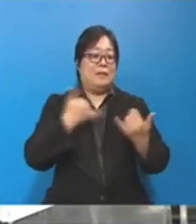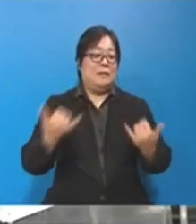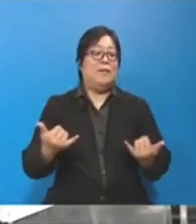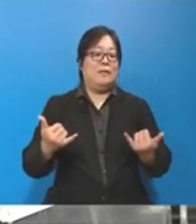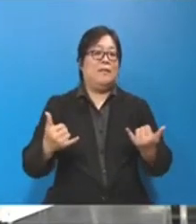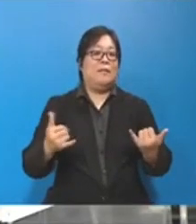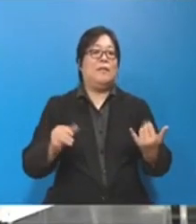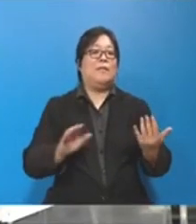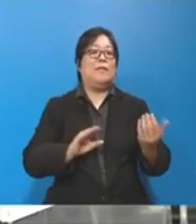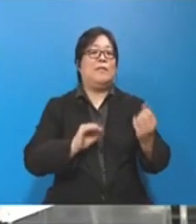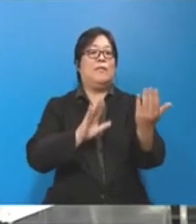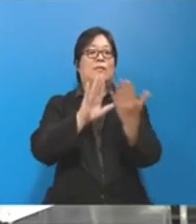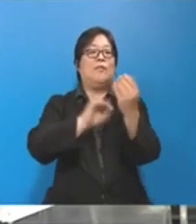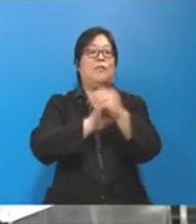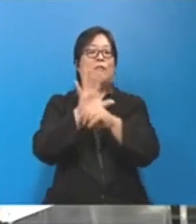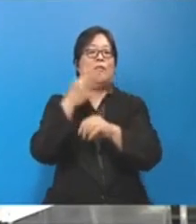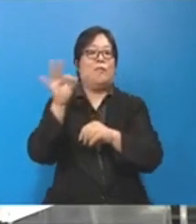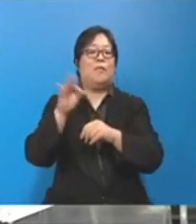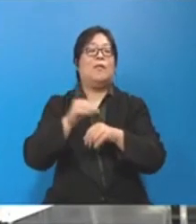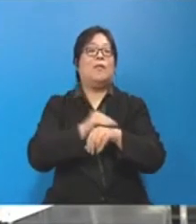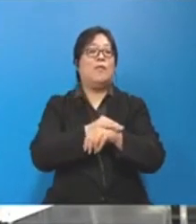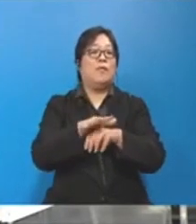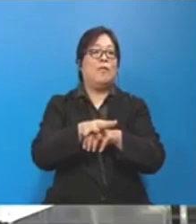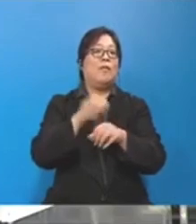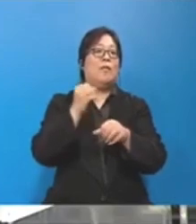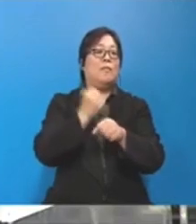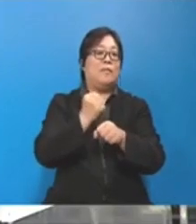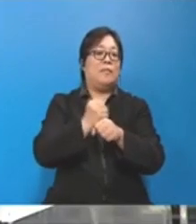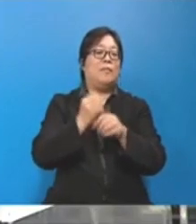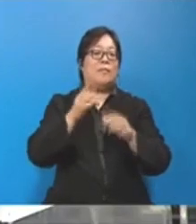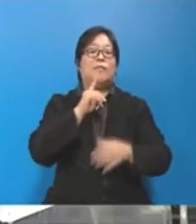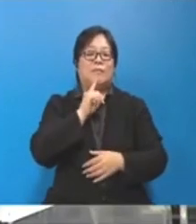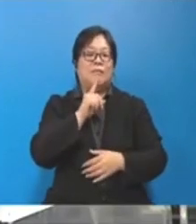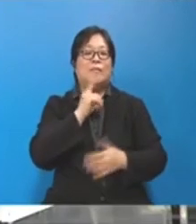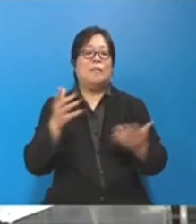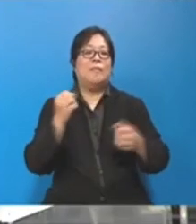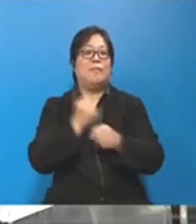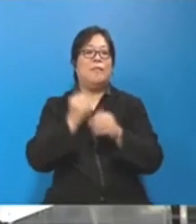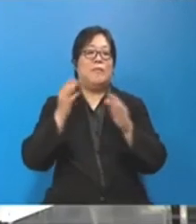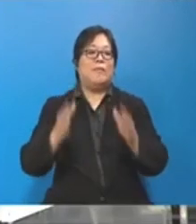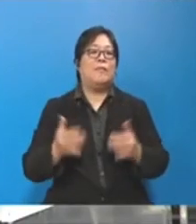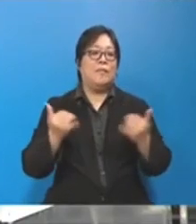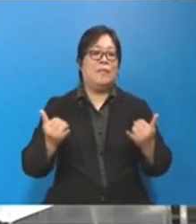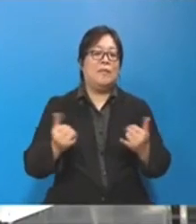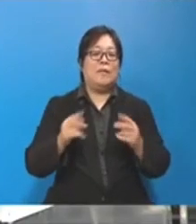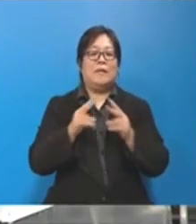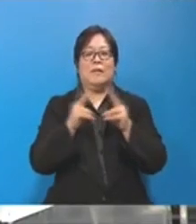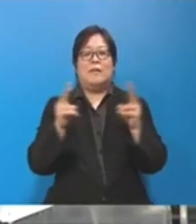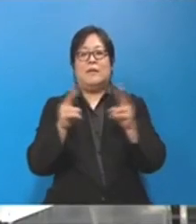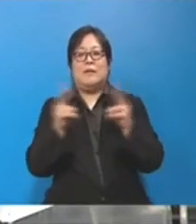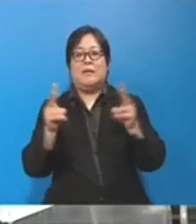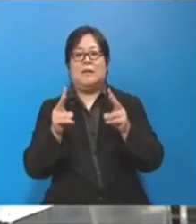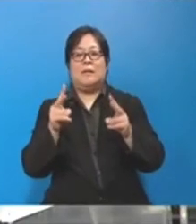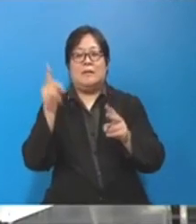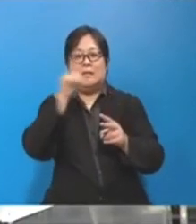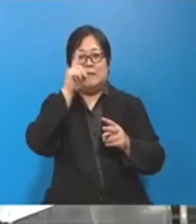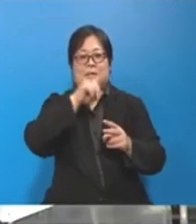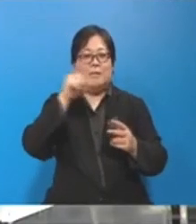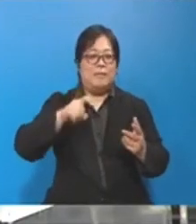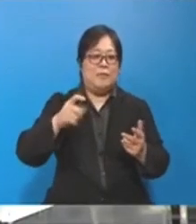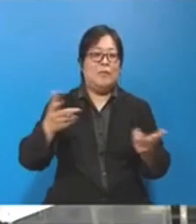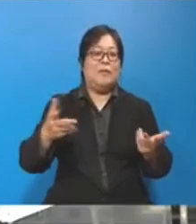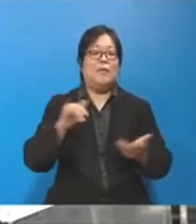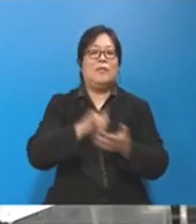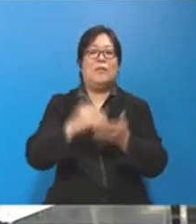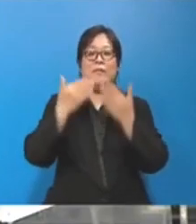sedang menghadapi pendek Miko bisa mlah yang mana pesan kepada pekerjaan memang pekerja pedas sangat-sangat drastic yang kita